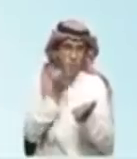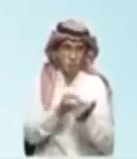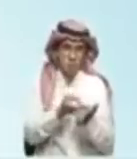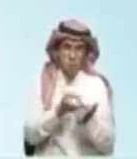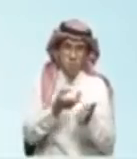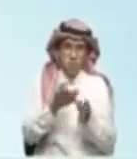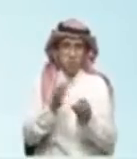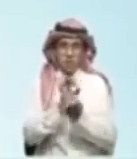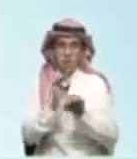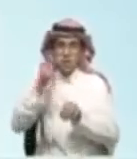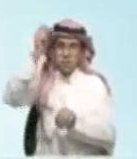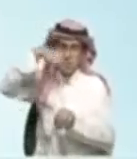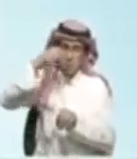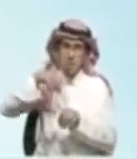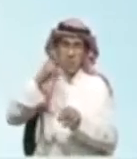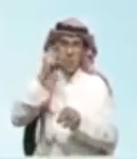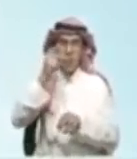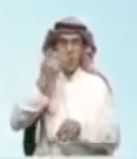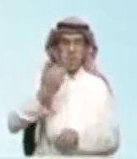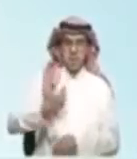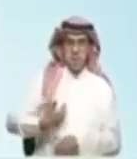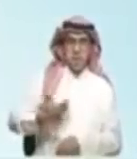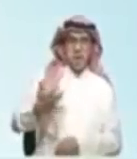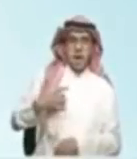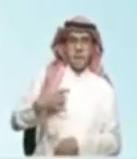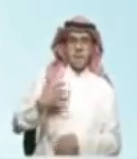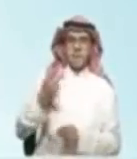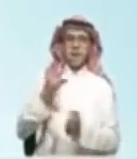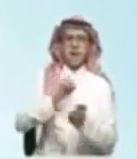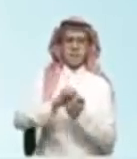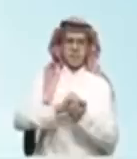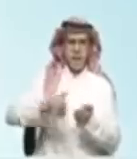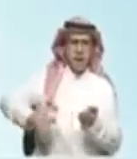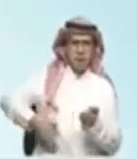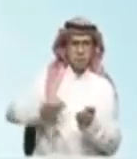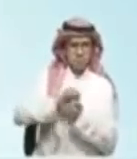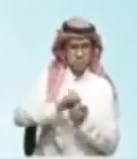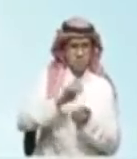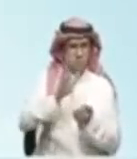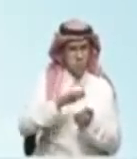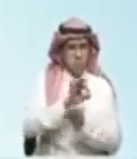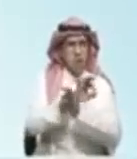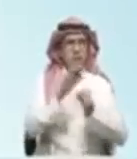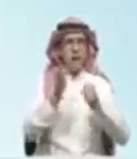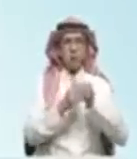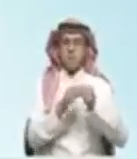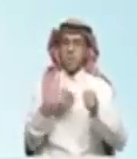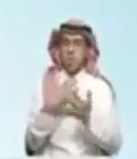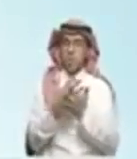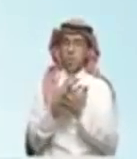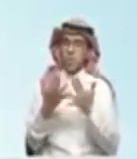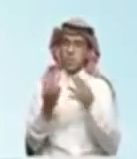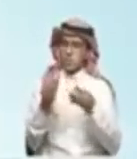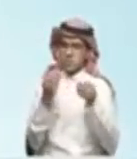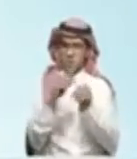و 166 حالة قسطرة، غير الغسيل الكلوي وغير العناية المركزة وغيرها. خدمات كبيرة قدمناها في